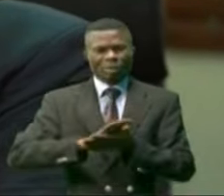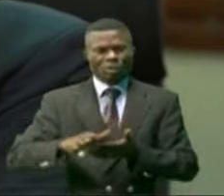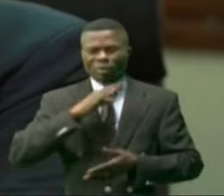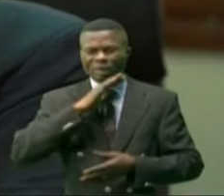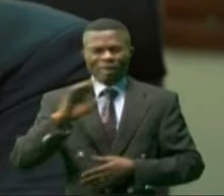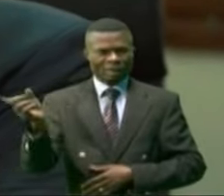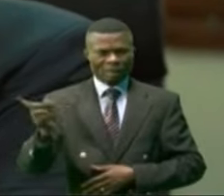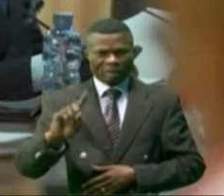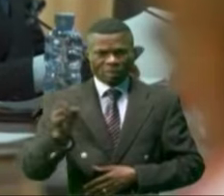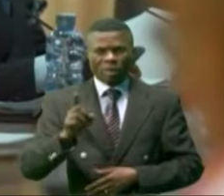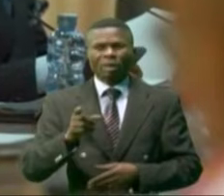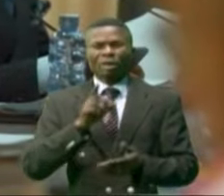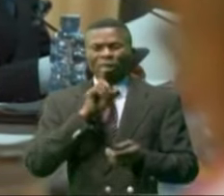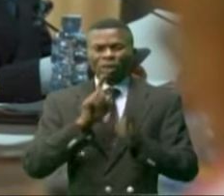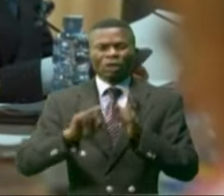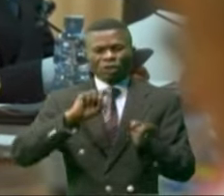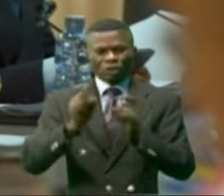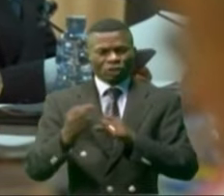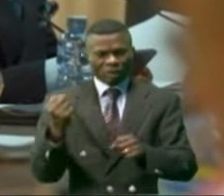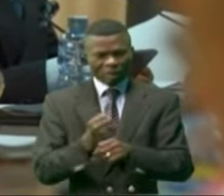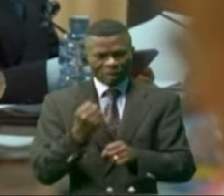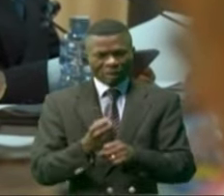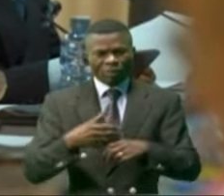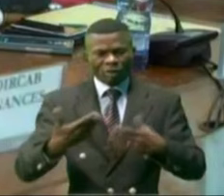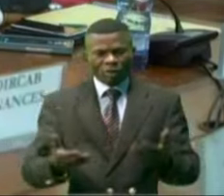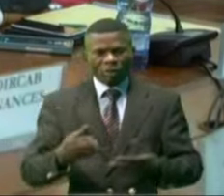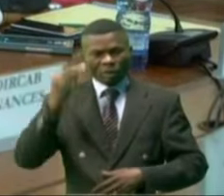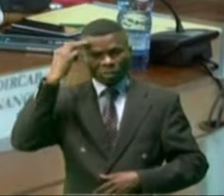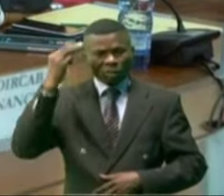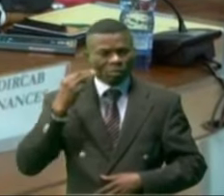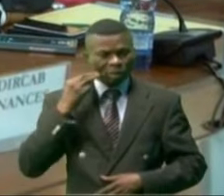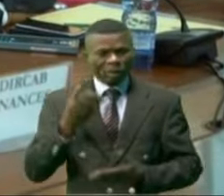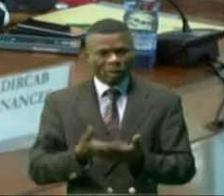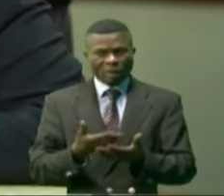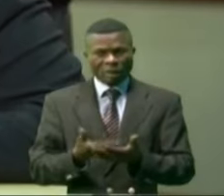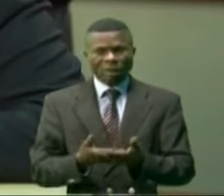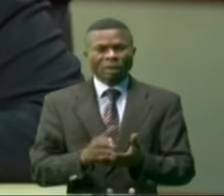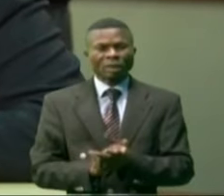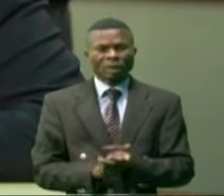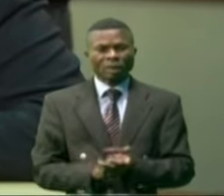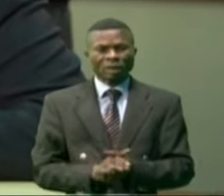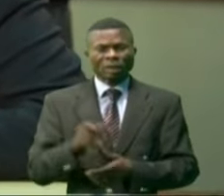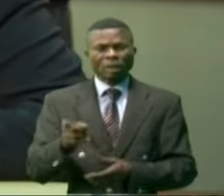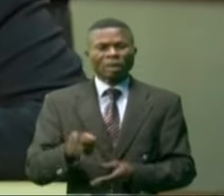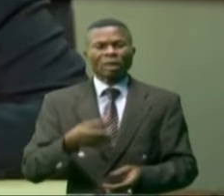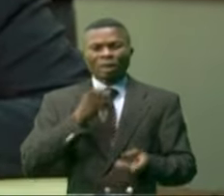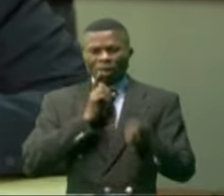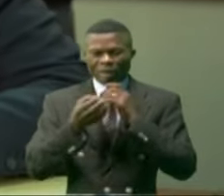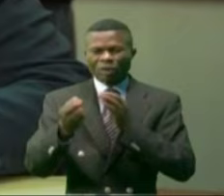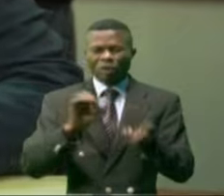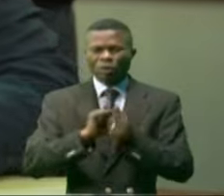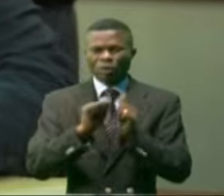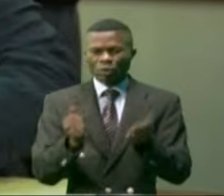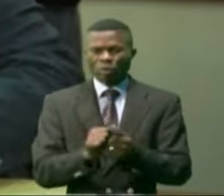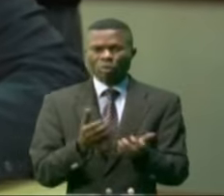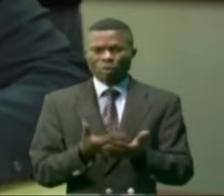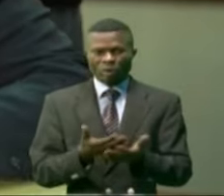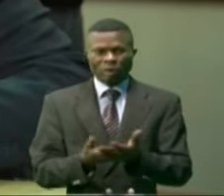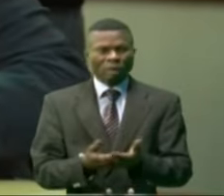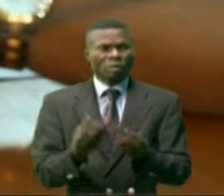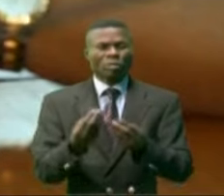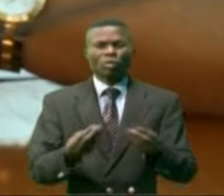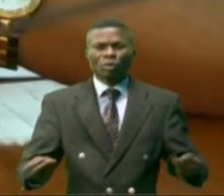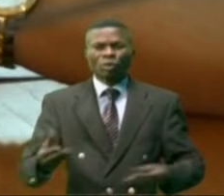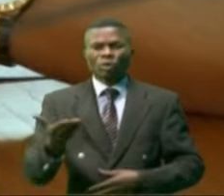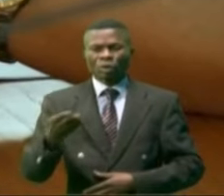Congo, est suivie de près par la première ministre Judith Suminwa-Tuluka, qui a instruit le ministre des Finances, Doudou Fouambali